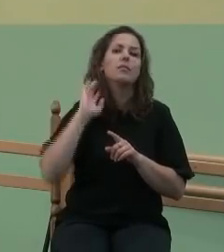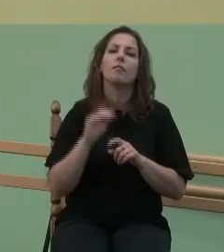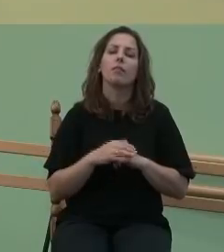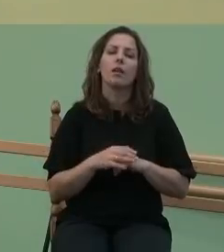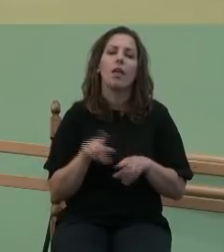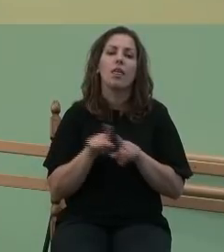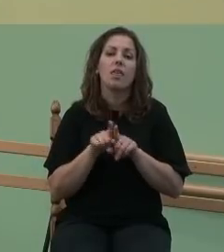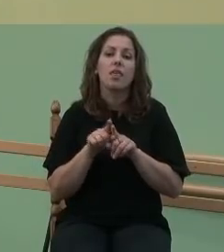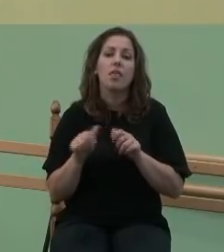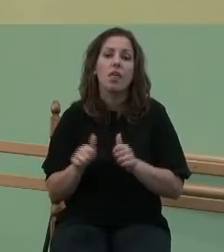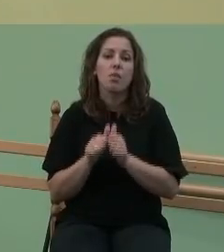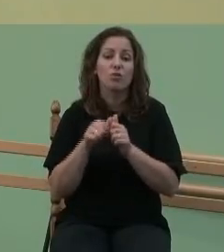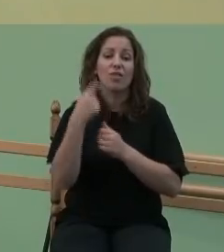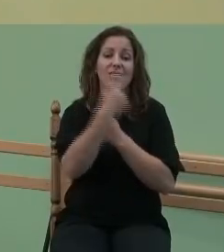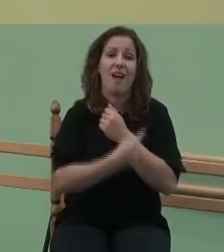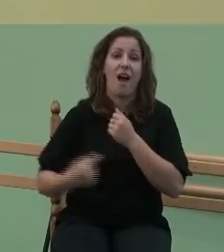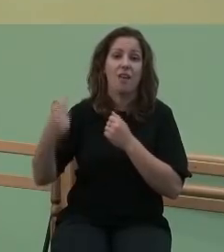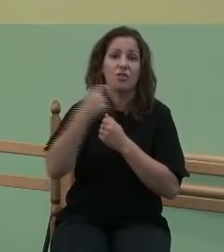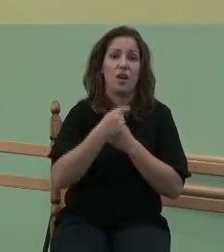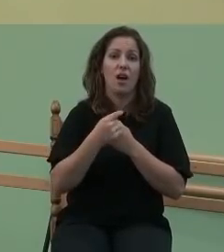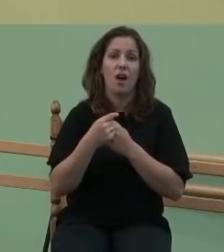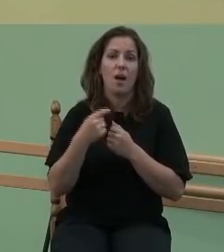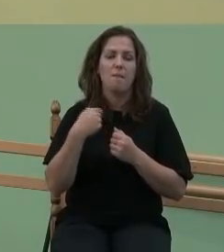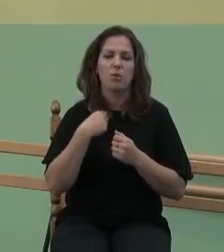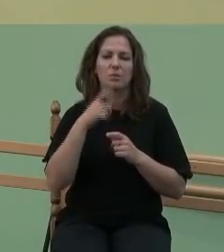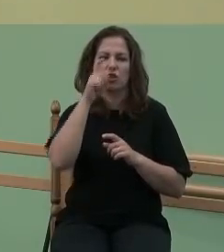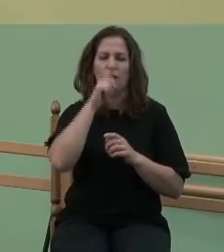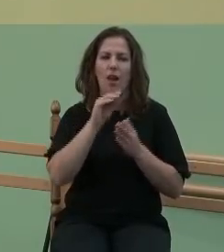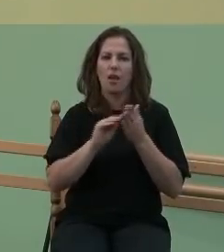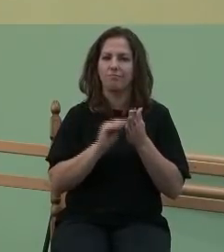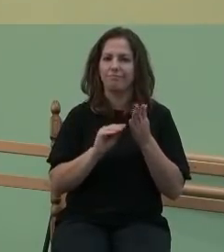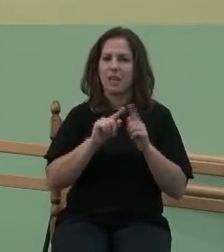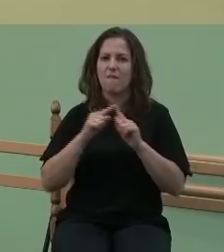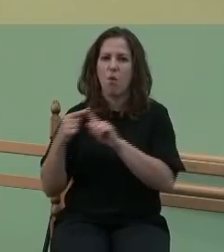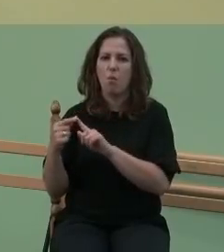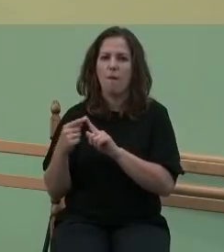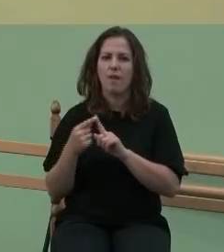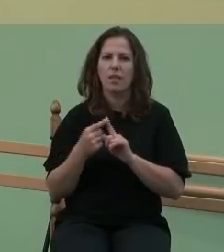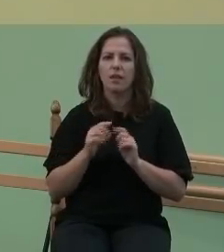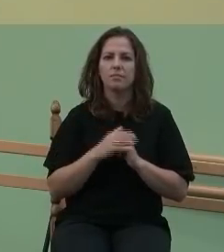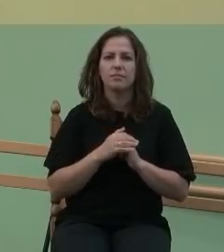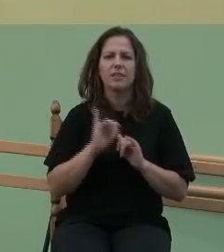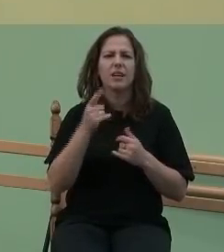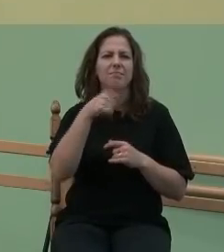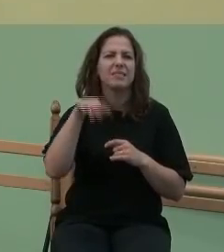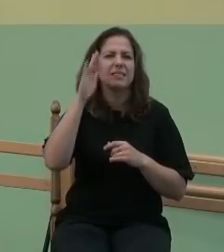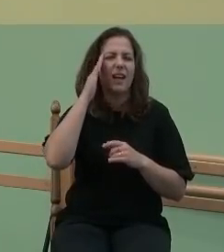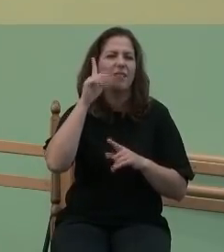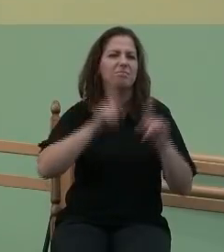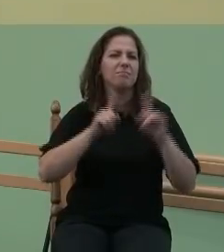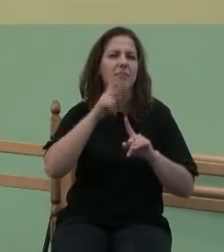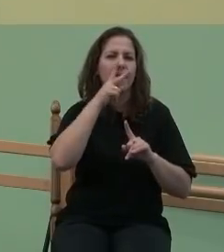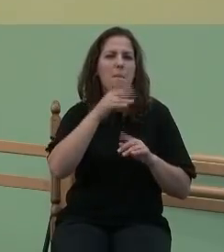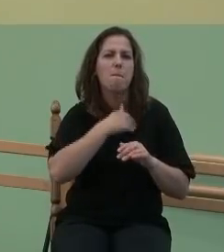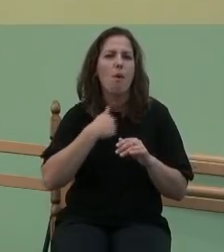Jednakowoż ta tarcza może być źle skonstruowana. Jakże długo, to Państwo znają, nie ratyfikowano